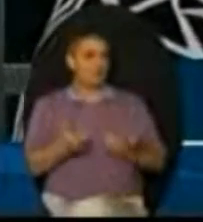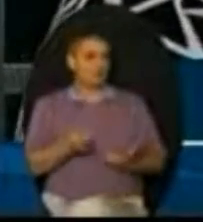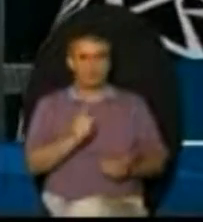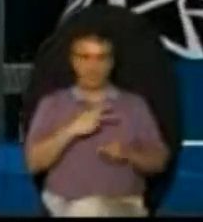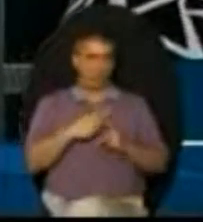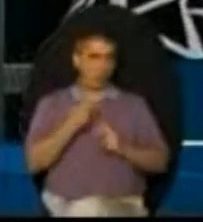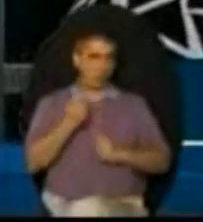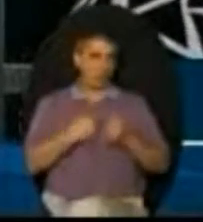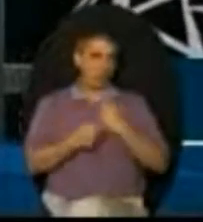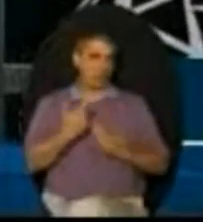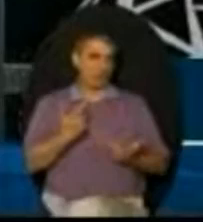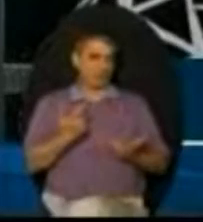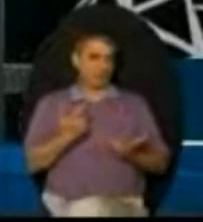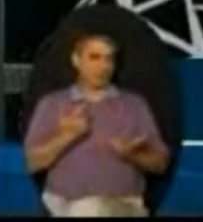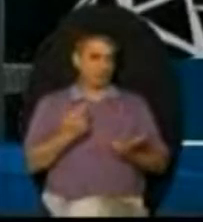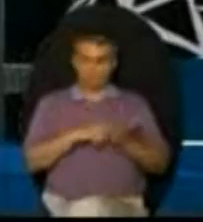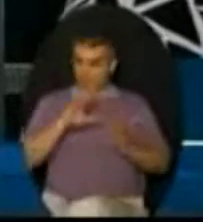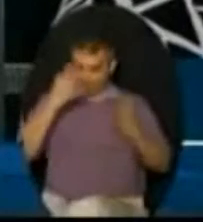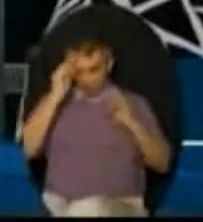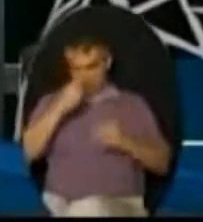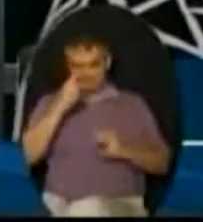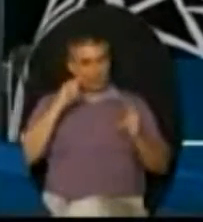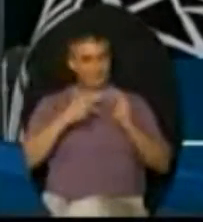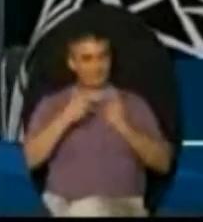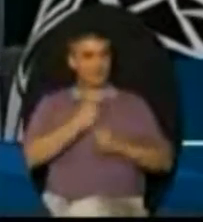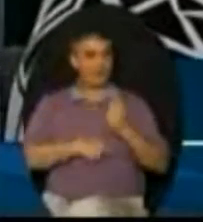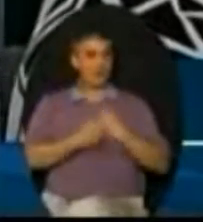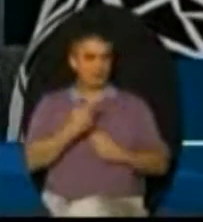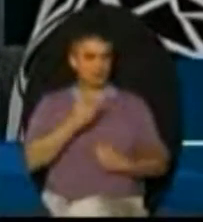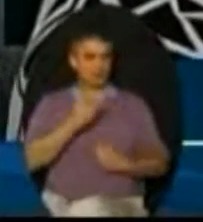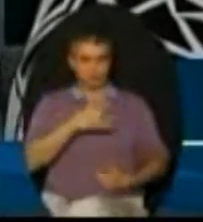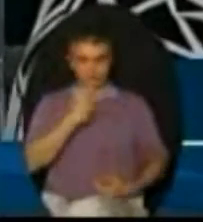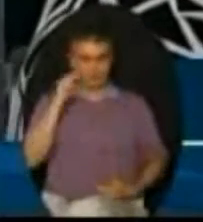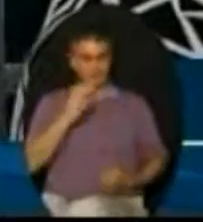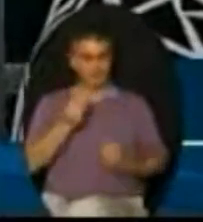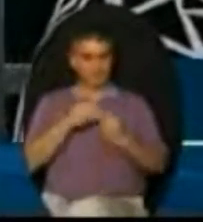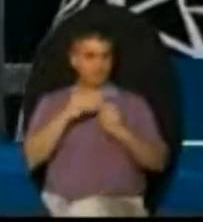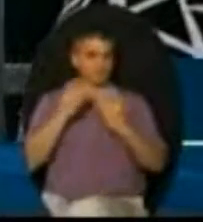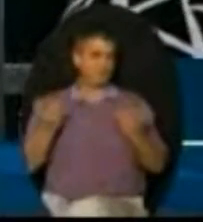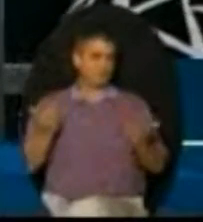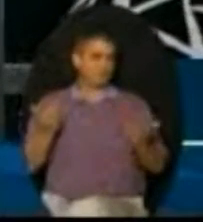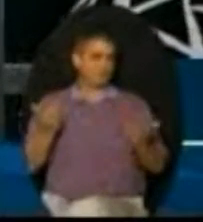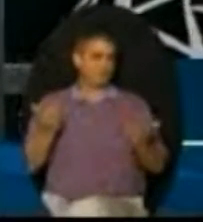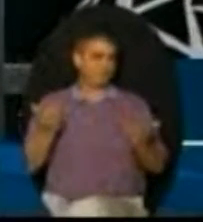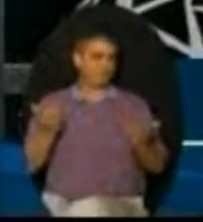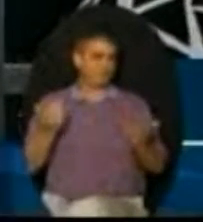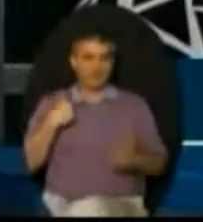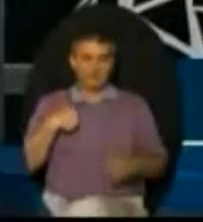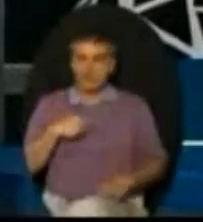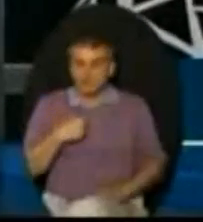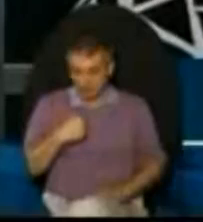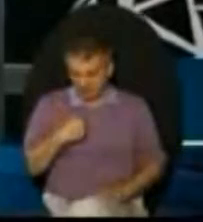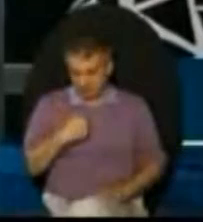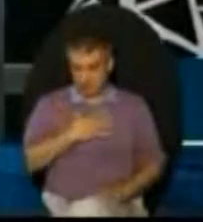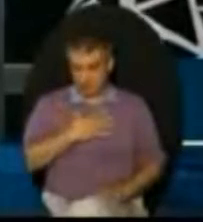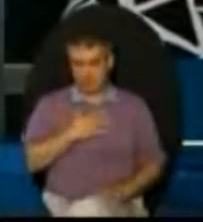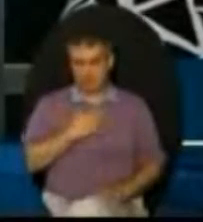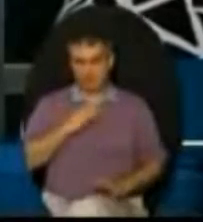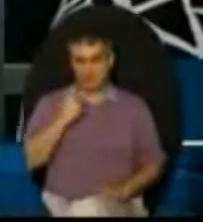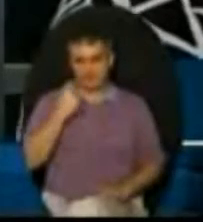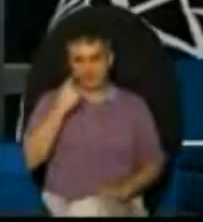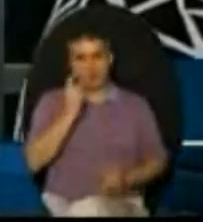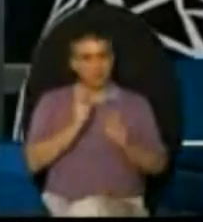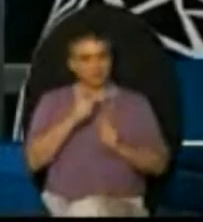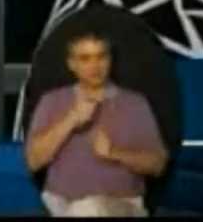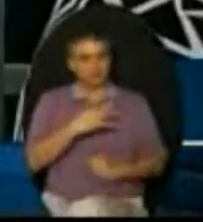רק הכלכליים, כי עם כל הכבוד להיבטים הכלכליים, ישנם היבטים נוספים. אני באמת רואה את